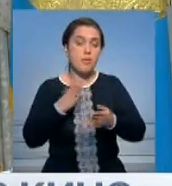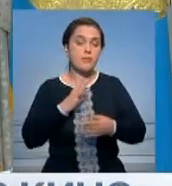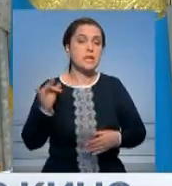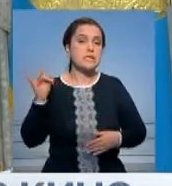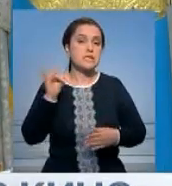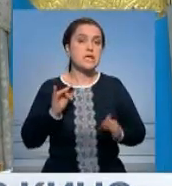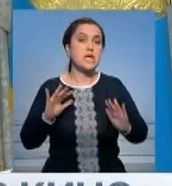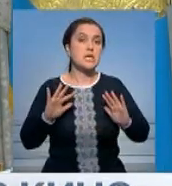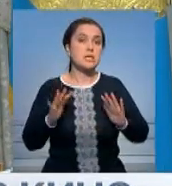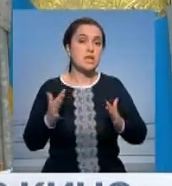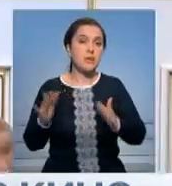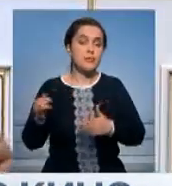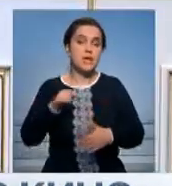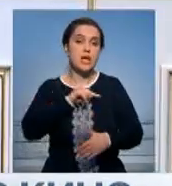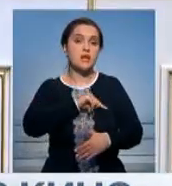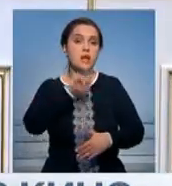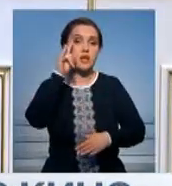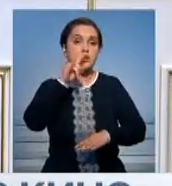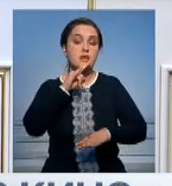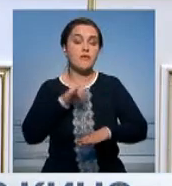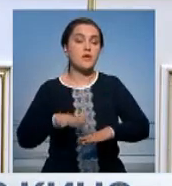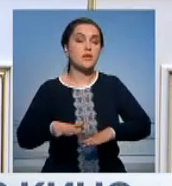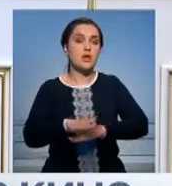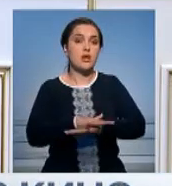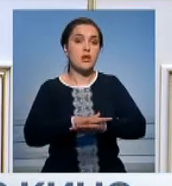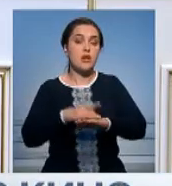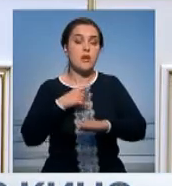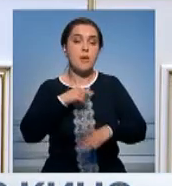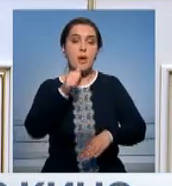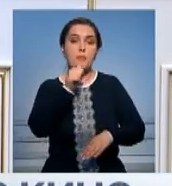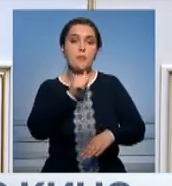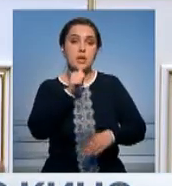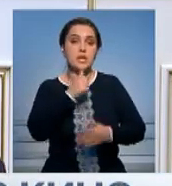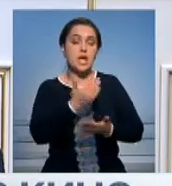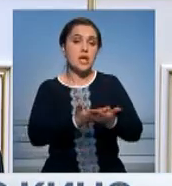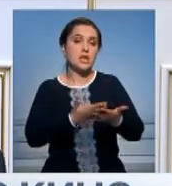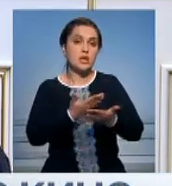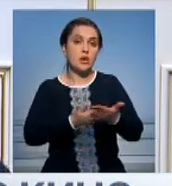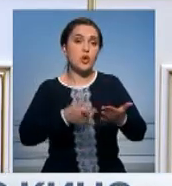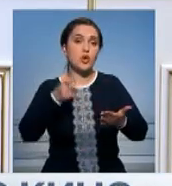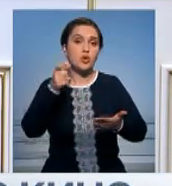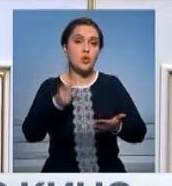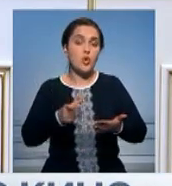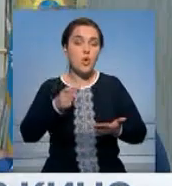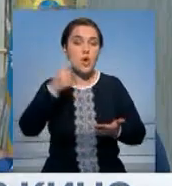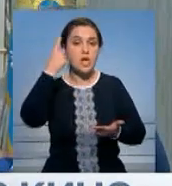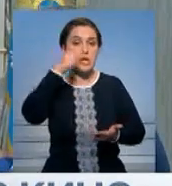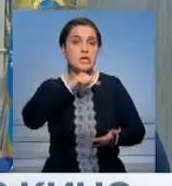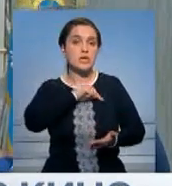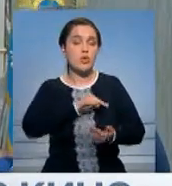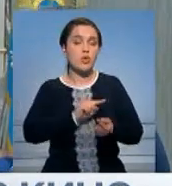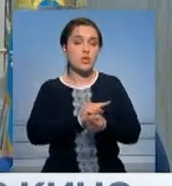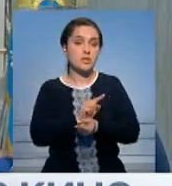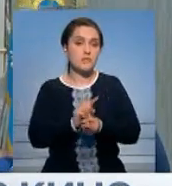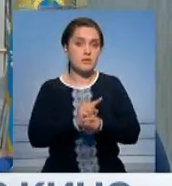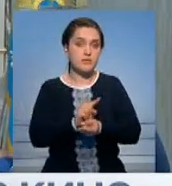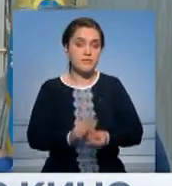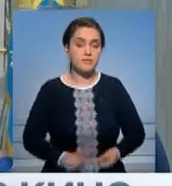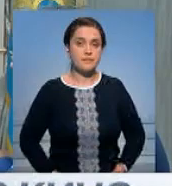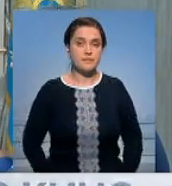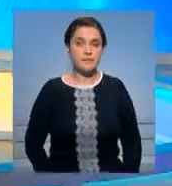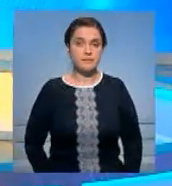исторические события и характер казахского народа, мы попытались донести до сознания людей основные идеи духовной модернизации.